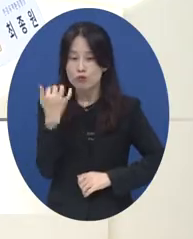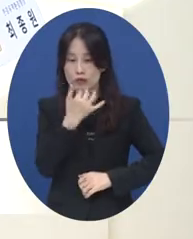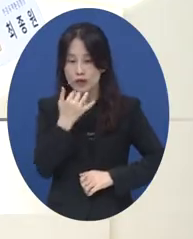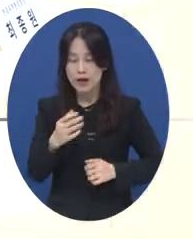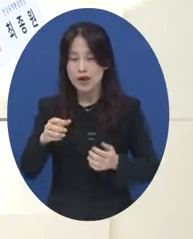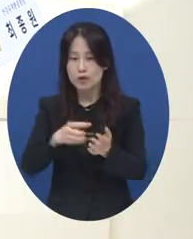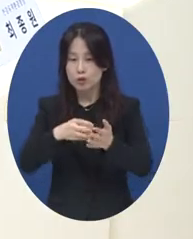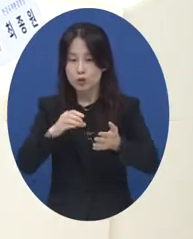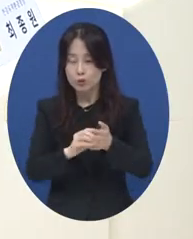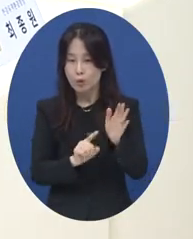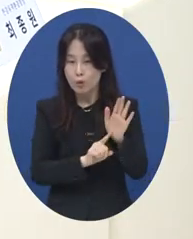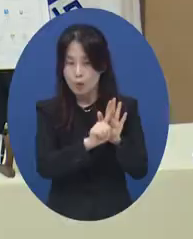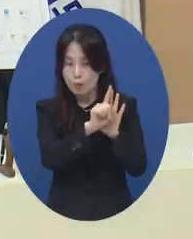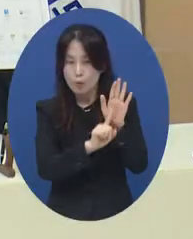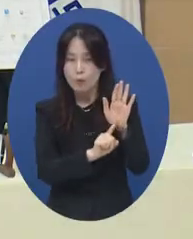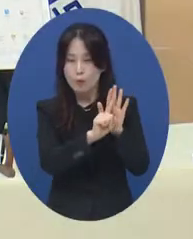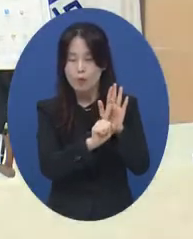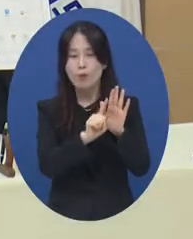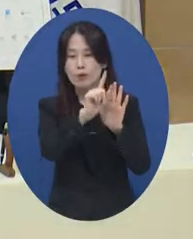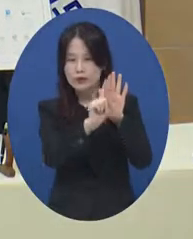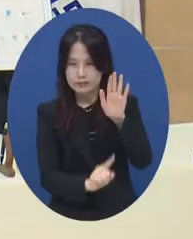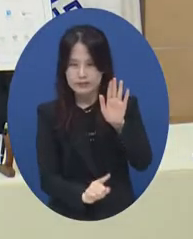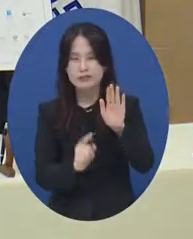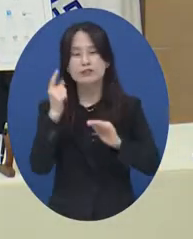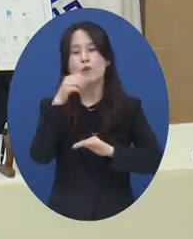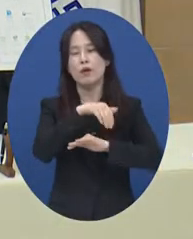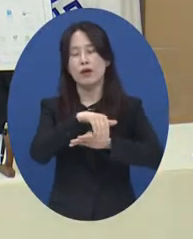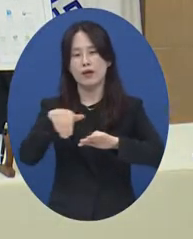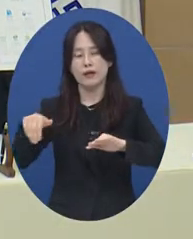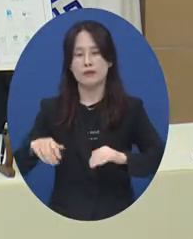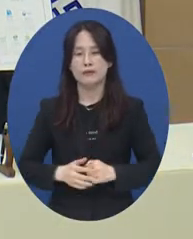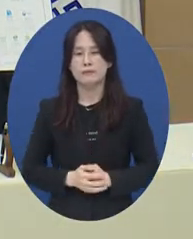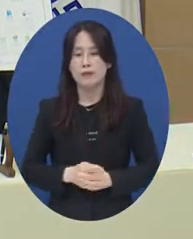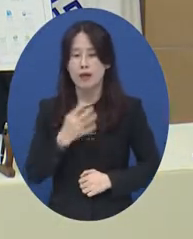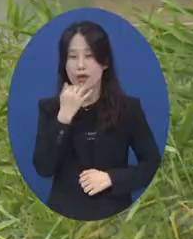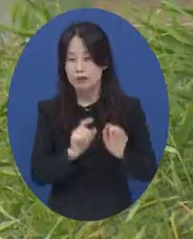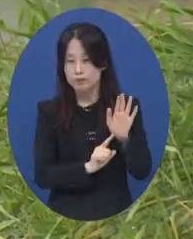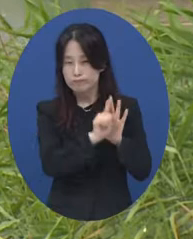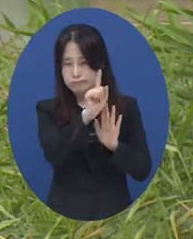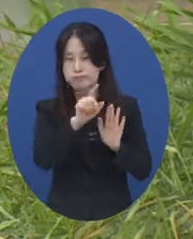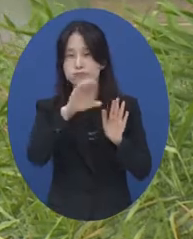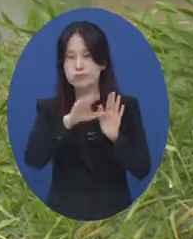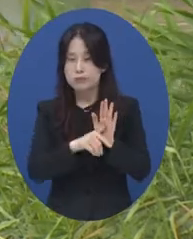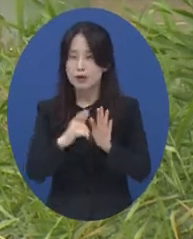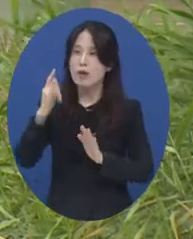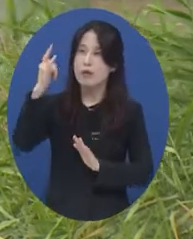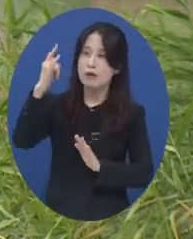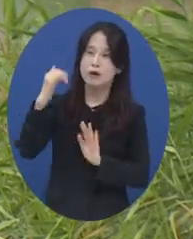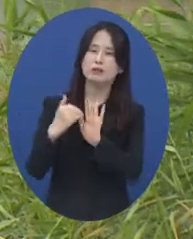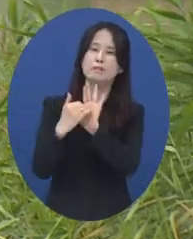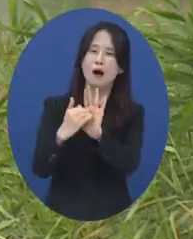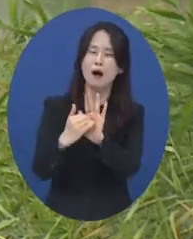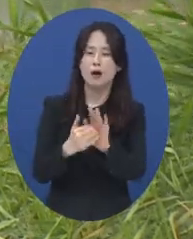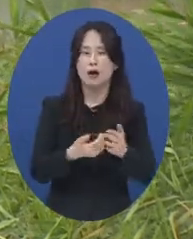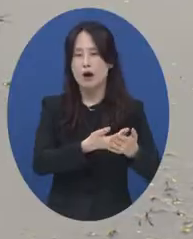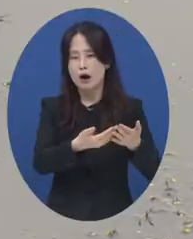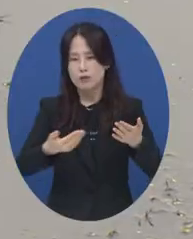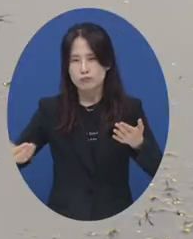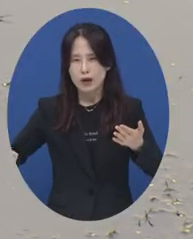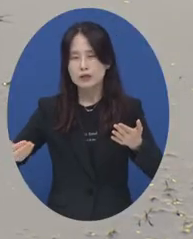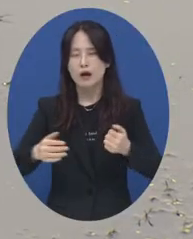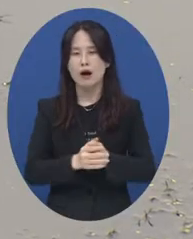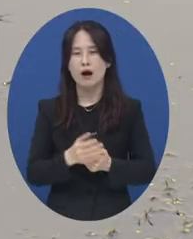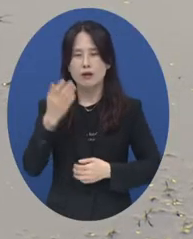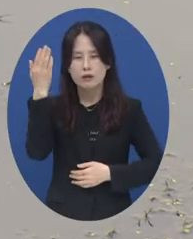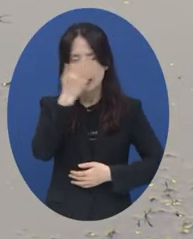물의 착색 정도를 표시하는 한탄강 색도를 낮추기로 했습니다. 색도가 높을 경우 태양광선을